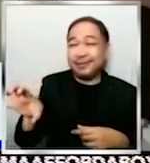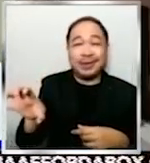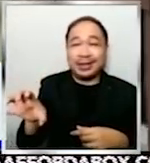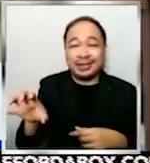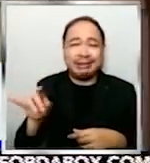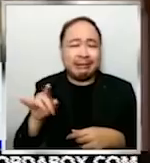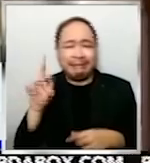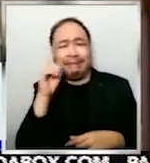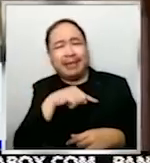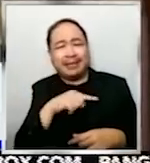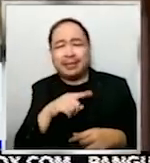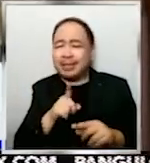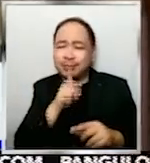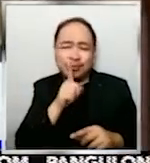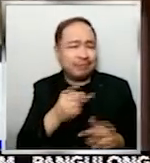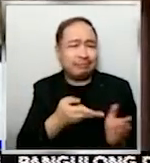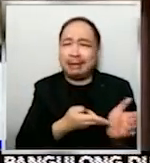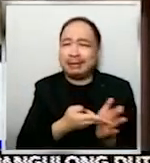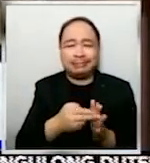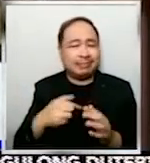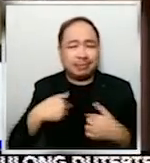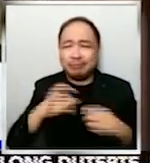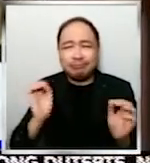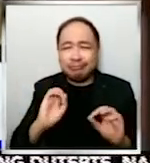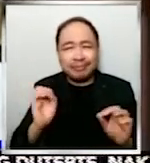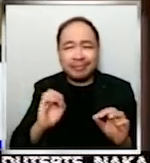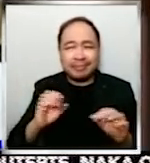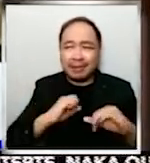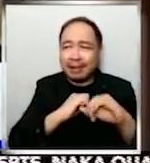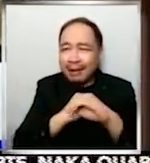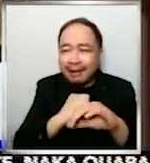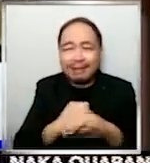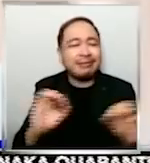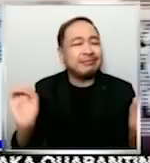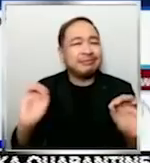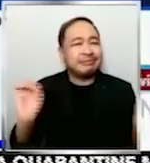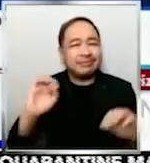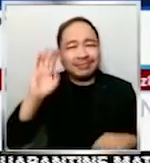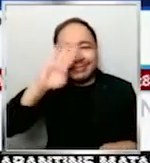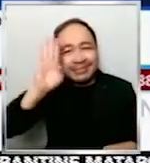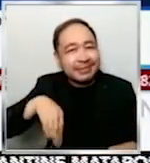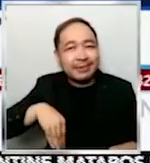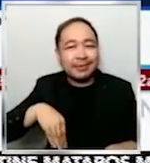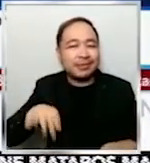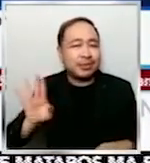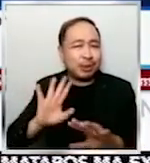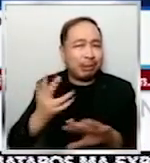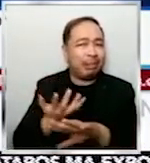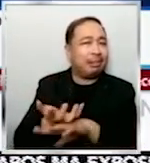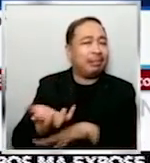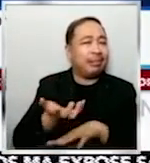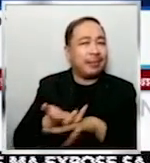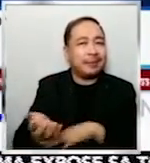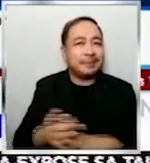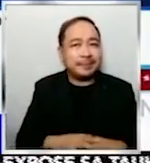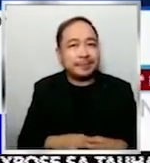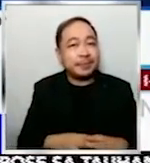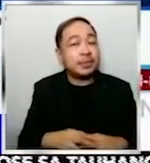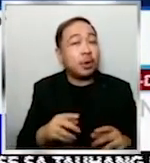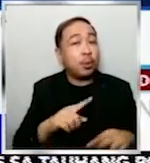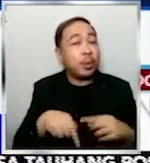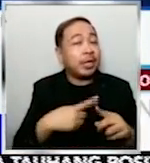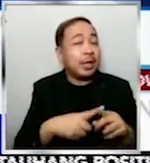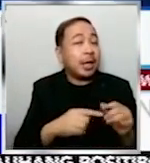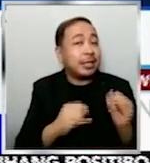isa. Kahit isa, wala pa. O, kayo magpapaloko. Sa panayam sa DWIZ, sinabi